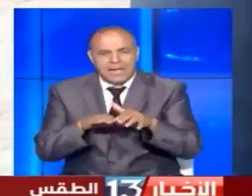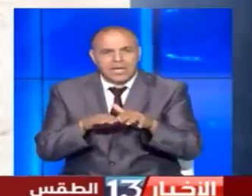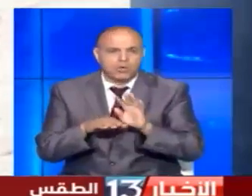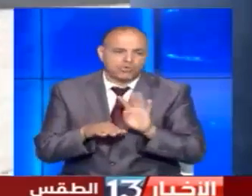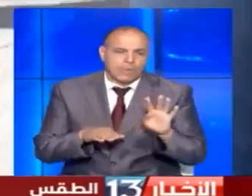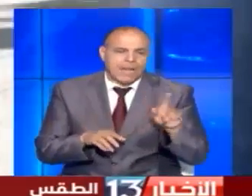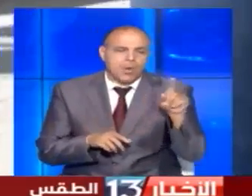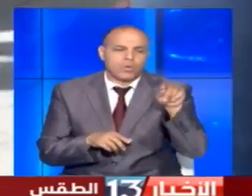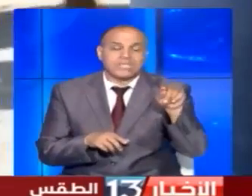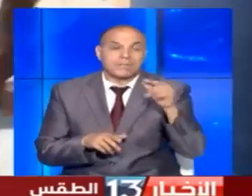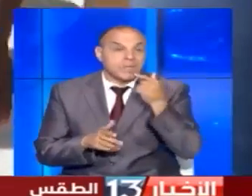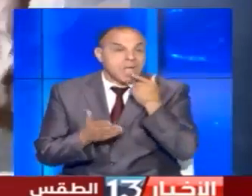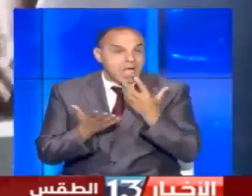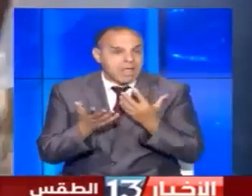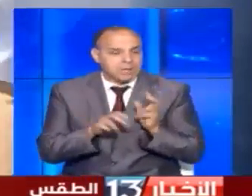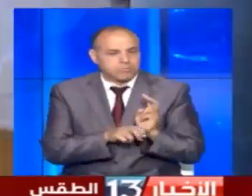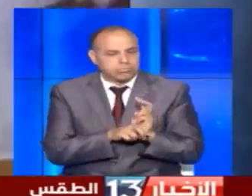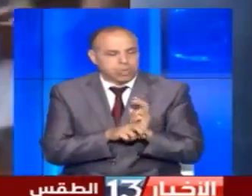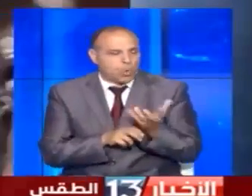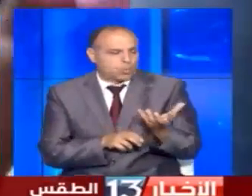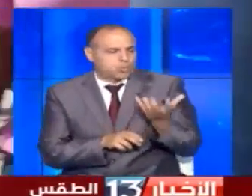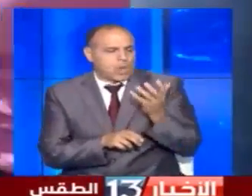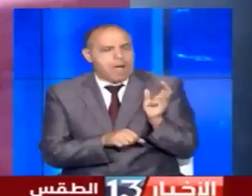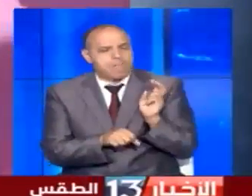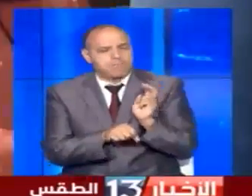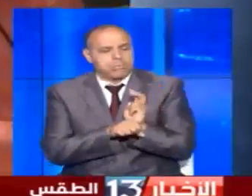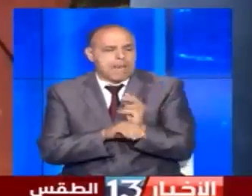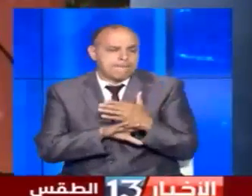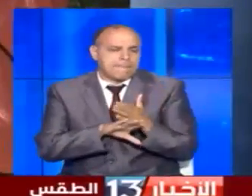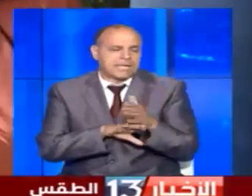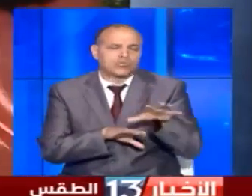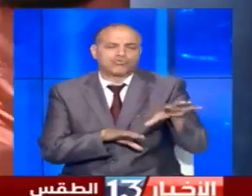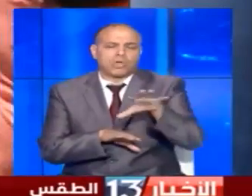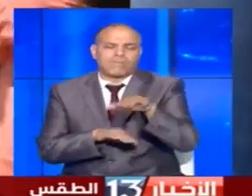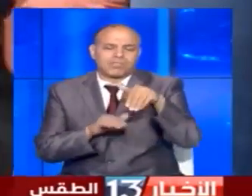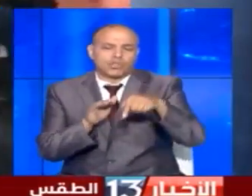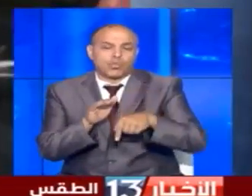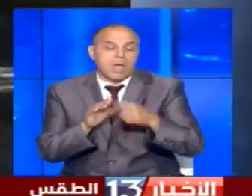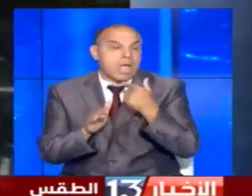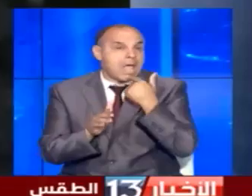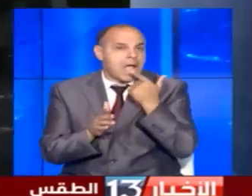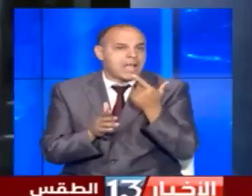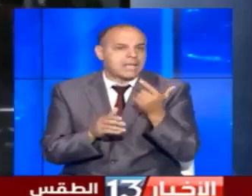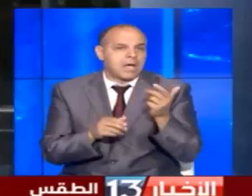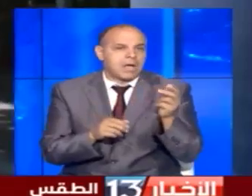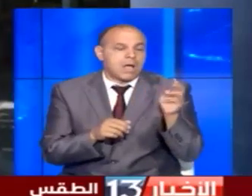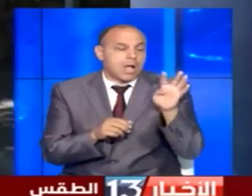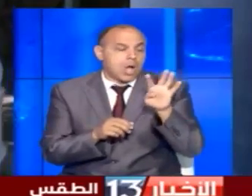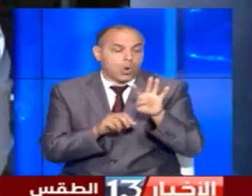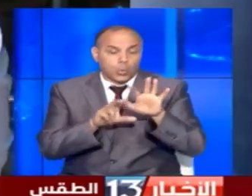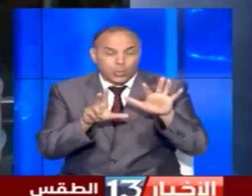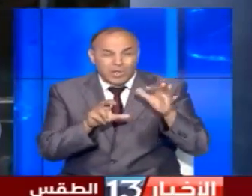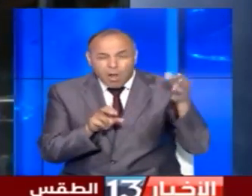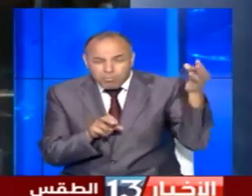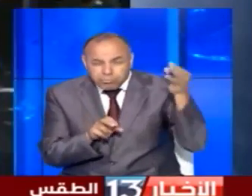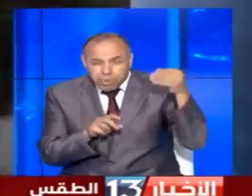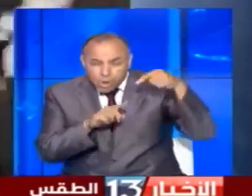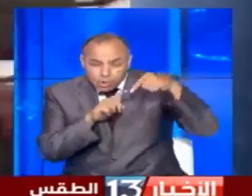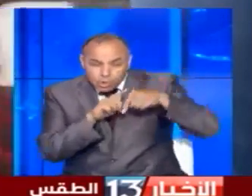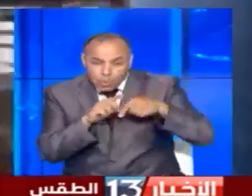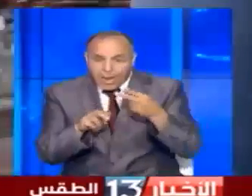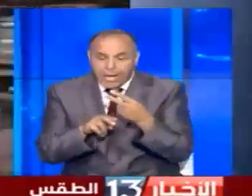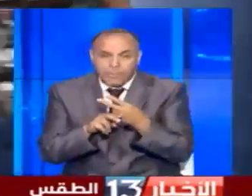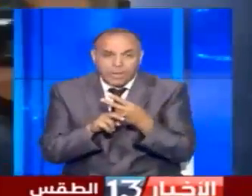للشمال والوسط وتبقى مرتفعة ببقية الجهات، كما تصل إلى 48 درجة بالجنوب